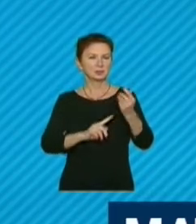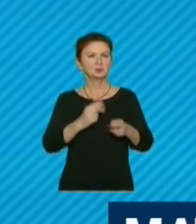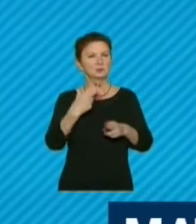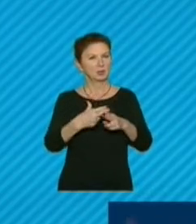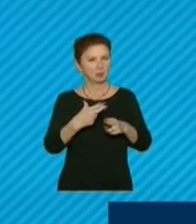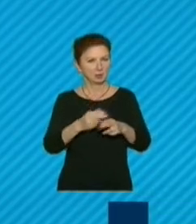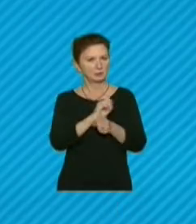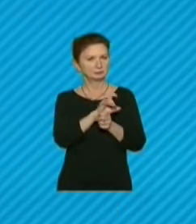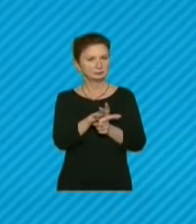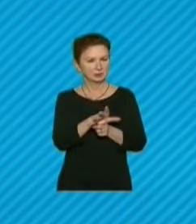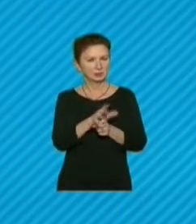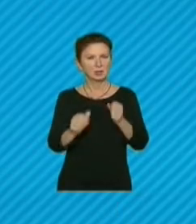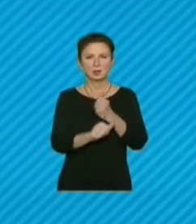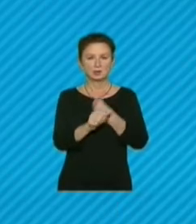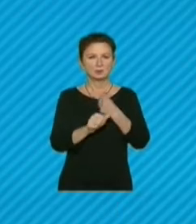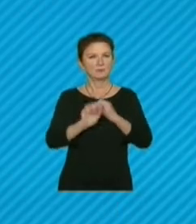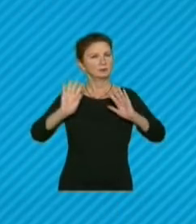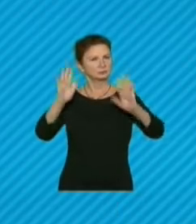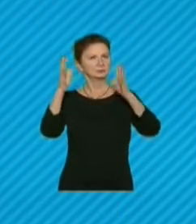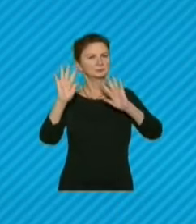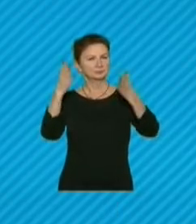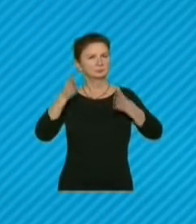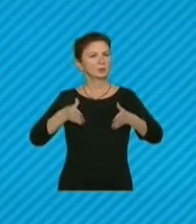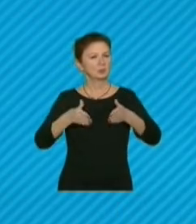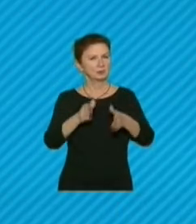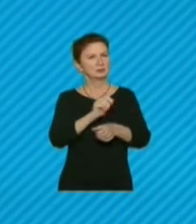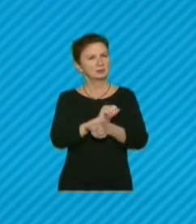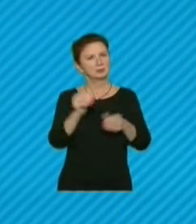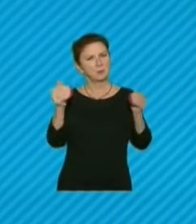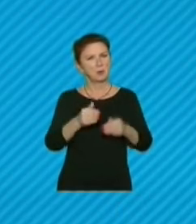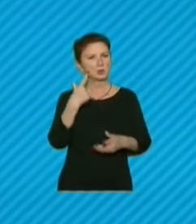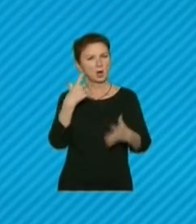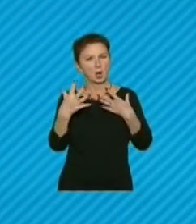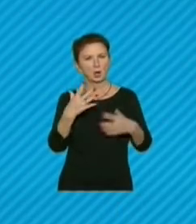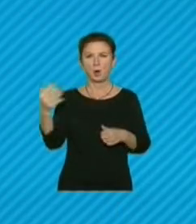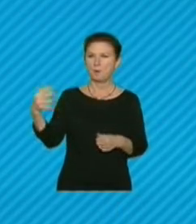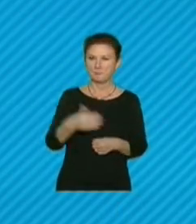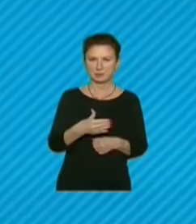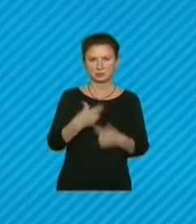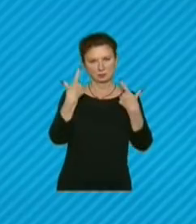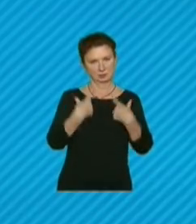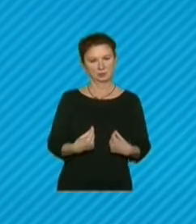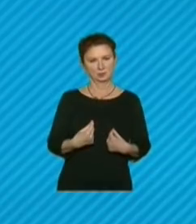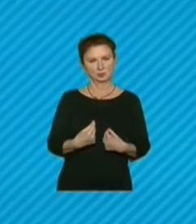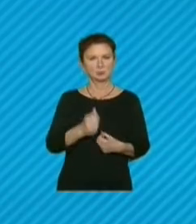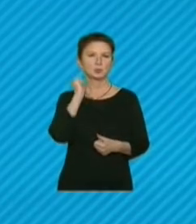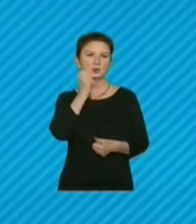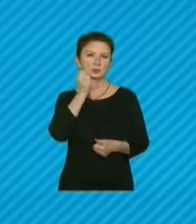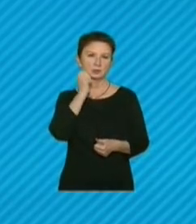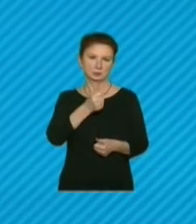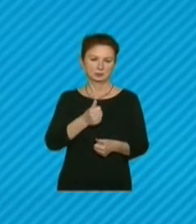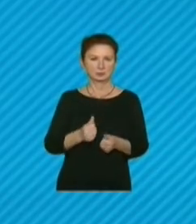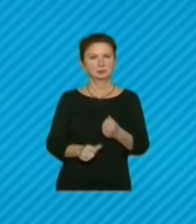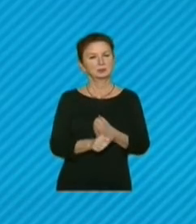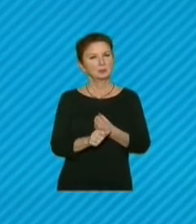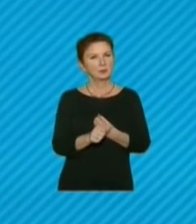skutek protestów ulicznych może wynosić około 5 tysięcy osób każdego dnia. A